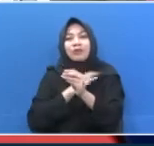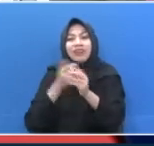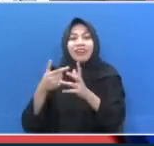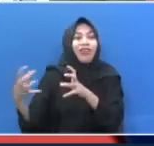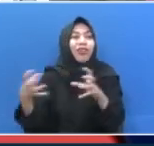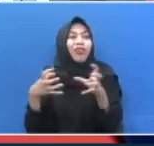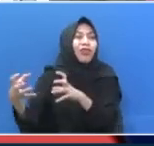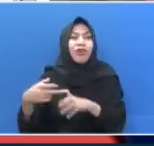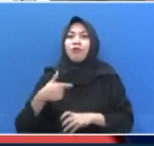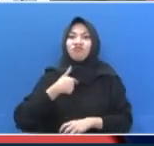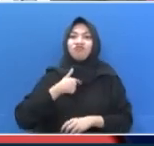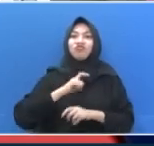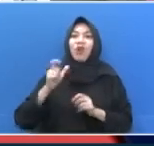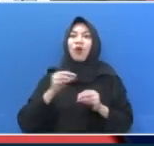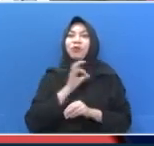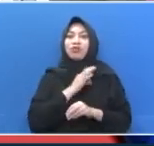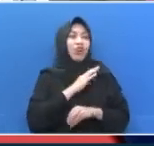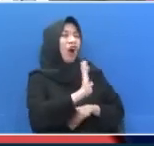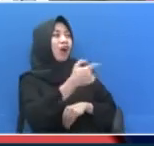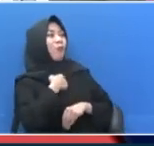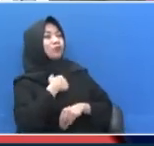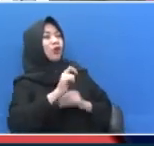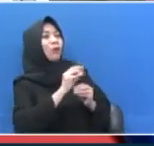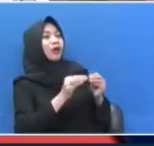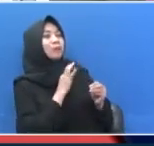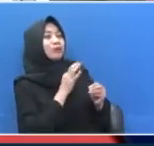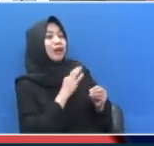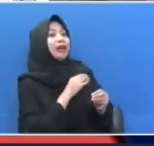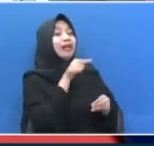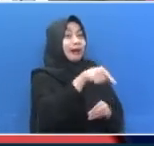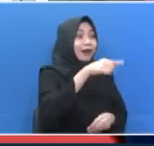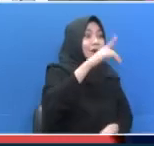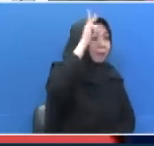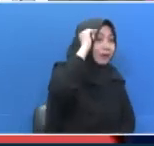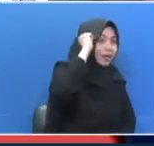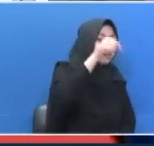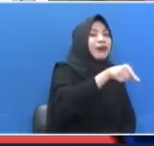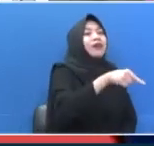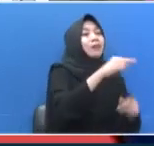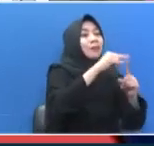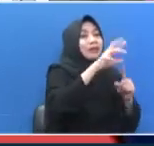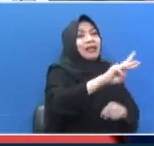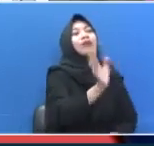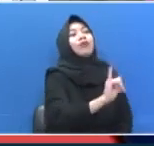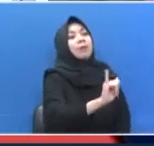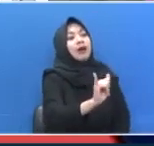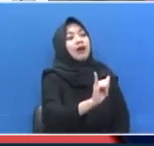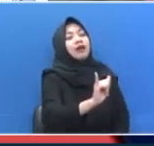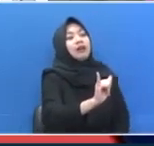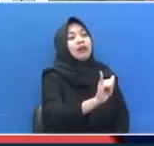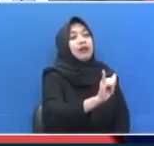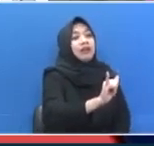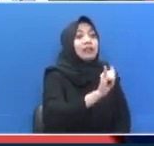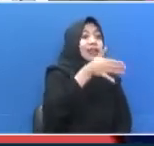harus berbagi dengan yang lain begitupun misalnya di poros pendukung ganja di situ P3 ketika ada isu sangat mungkin tidak bisa menjadi